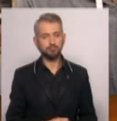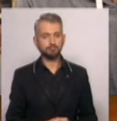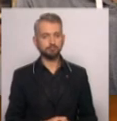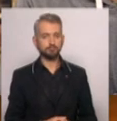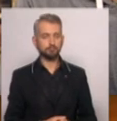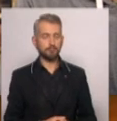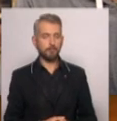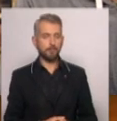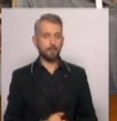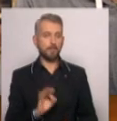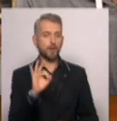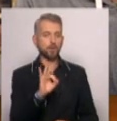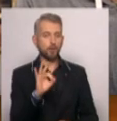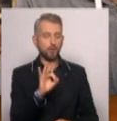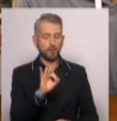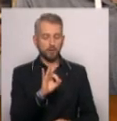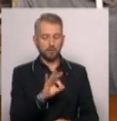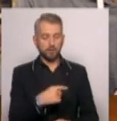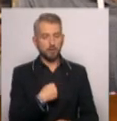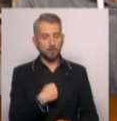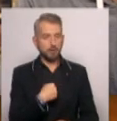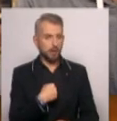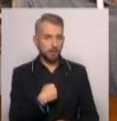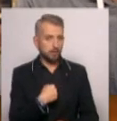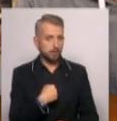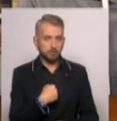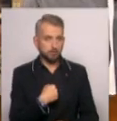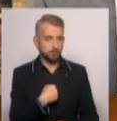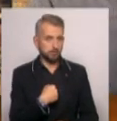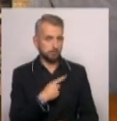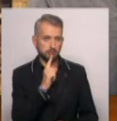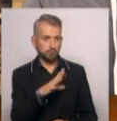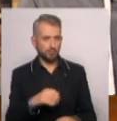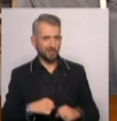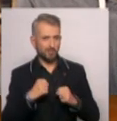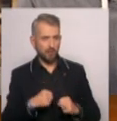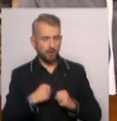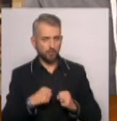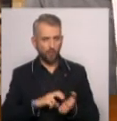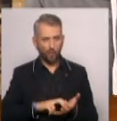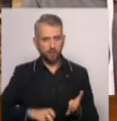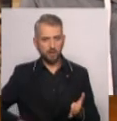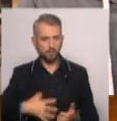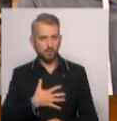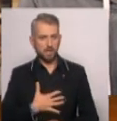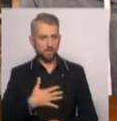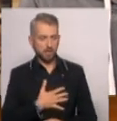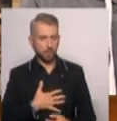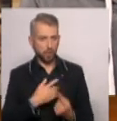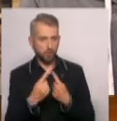успіхів. Стосовно, я безумовно не намагатимусь уникнути неприємної розмови